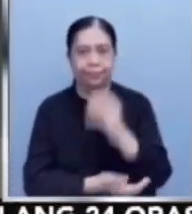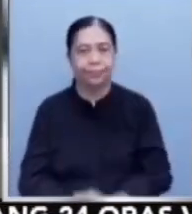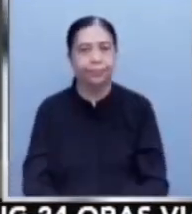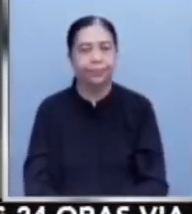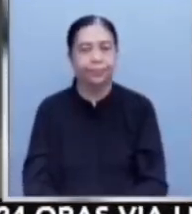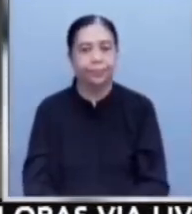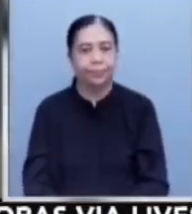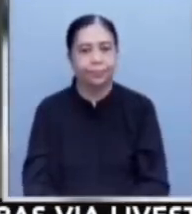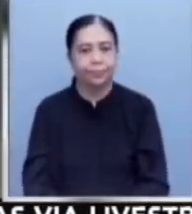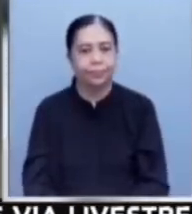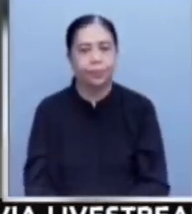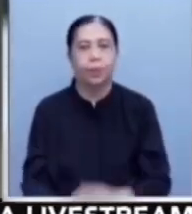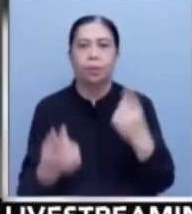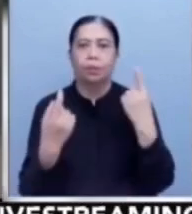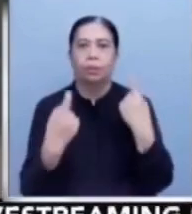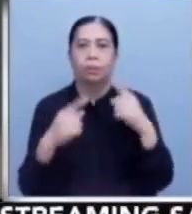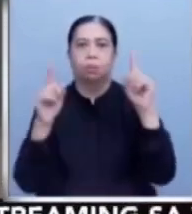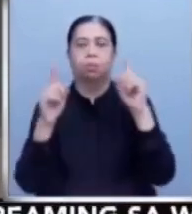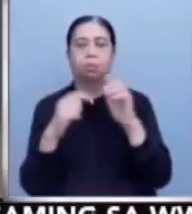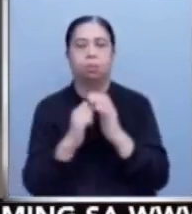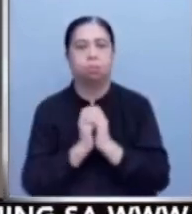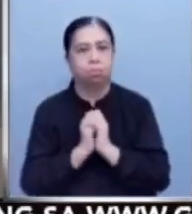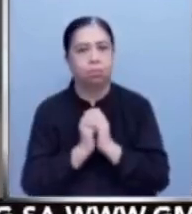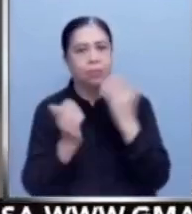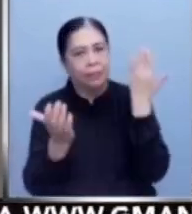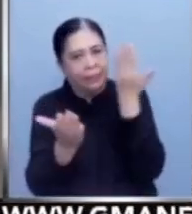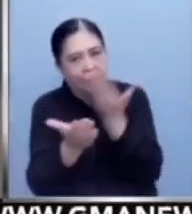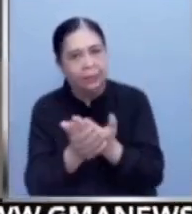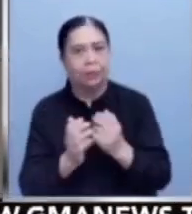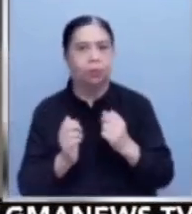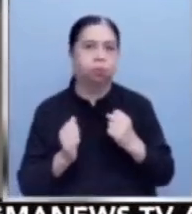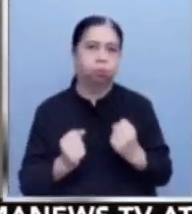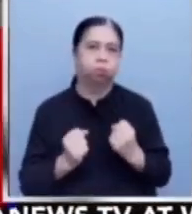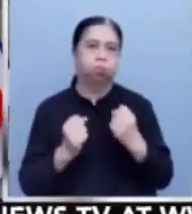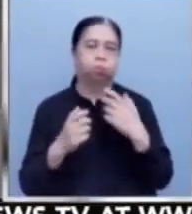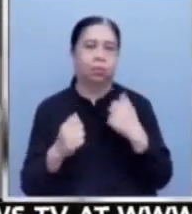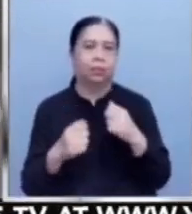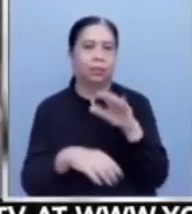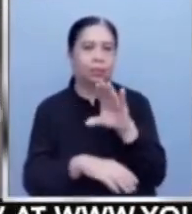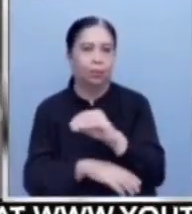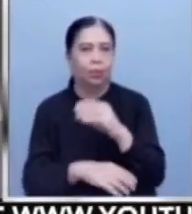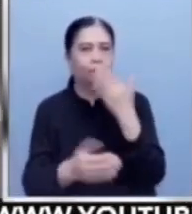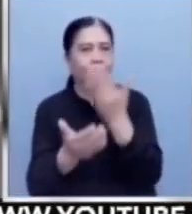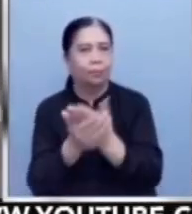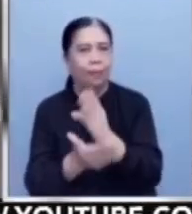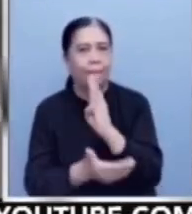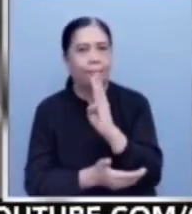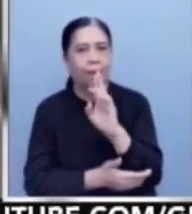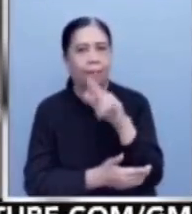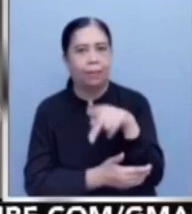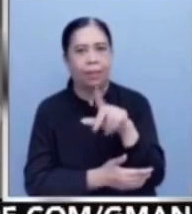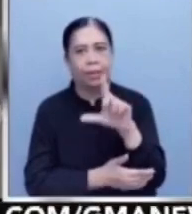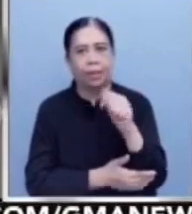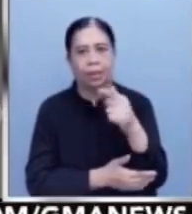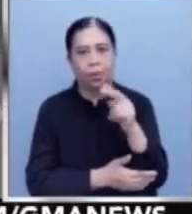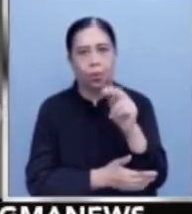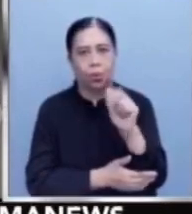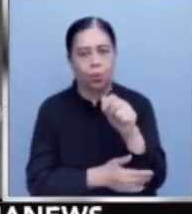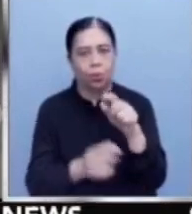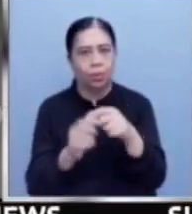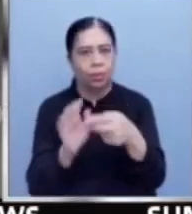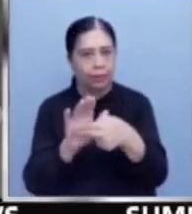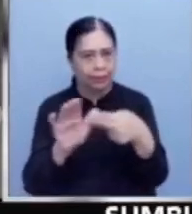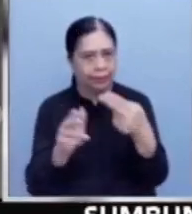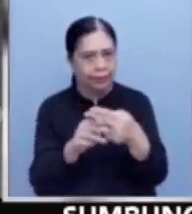Sa wakas, awa ng Diyos, nakarating din. Ngayong hapon na nakarating ang BRP Laguna ng Philippine Navy na may resupply mission